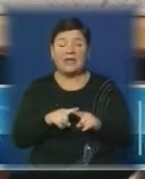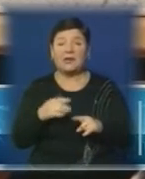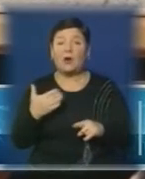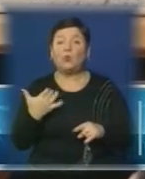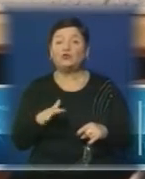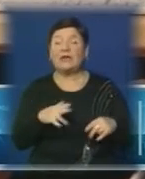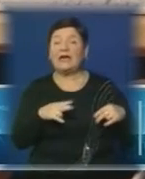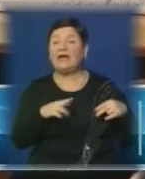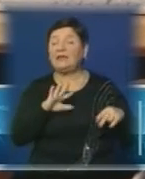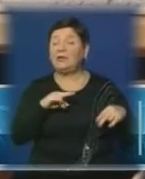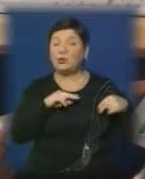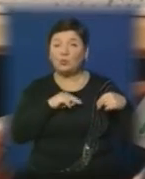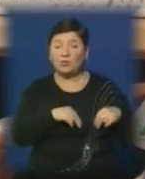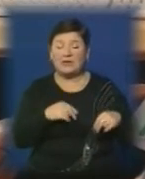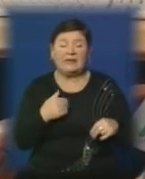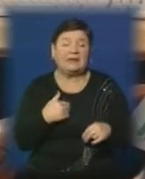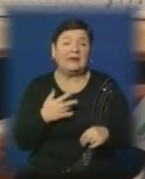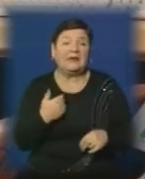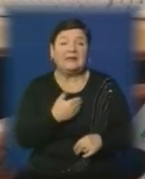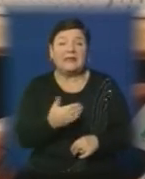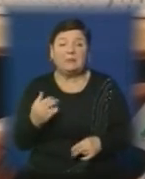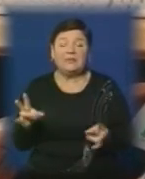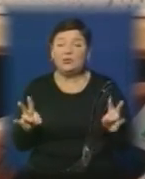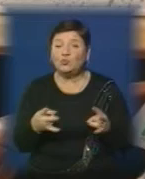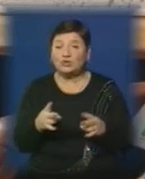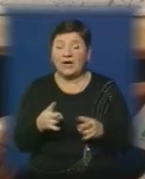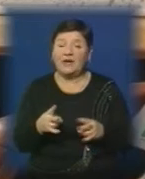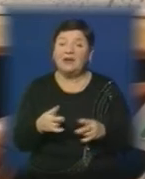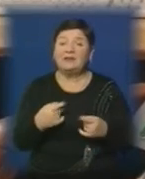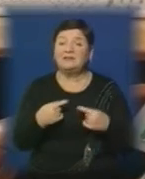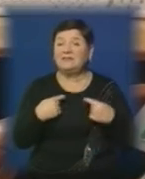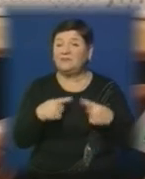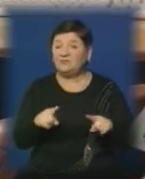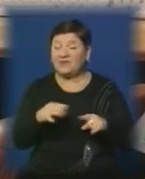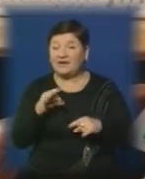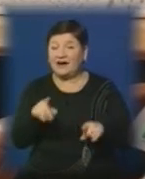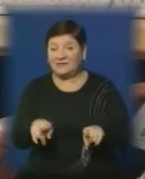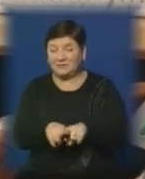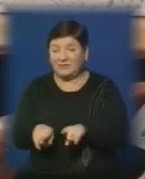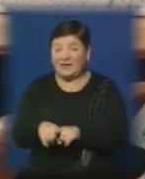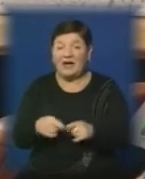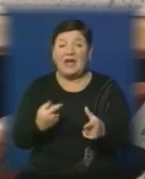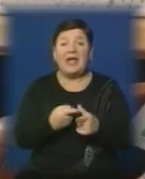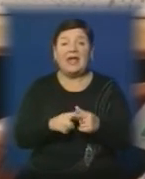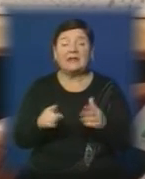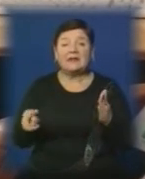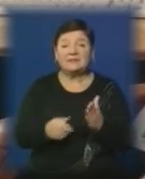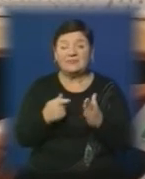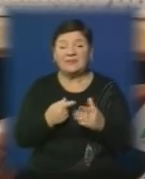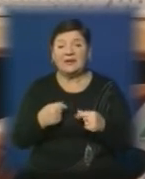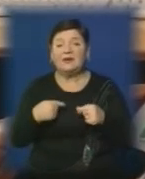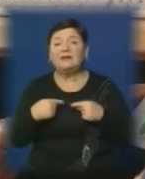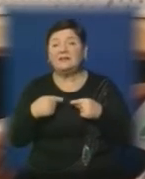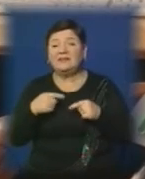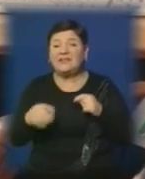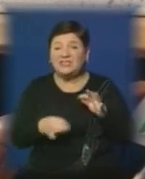а технології. Вони нам абсолютно не потрібні, тому що технології і інформатика – це одно і те ж. От лишня тетрадь, лишня книга,